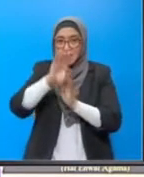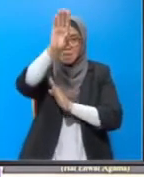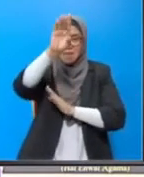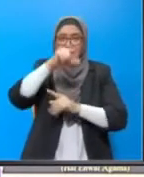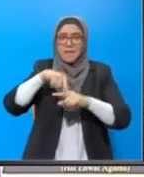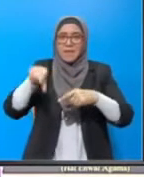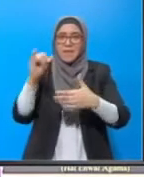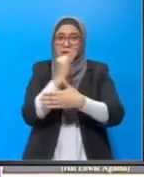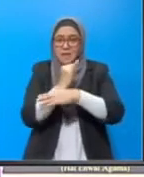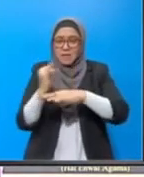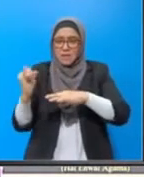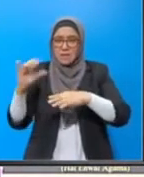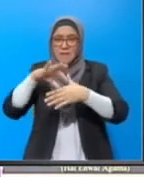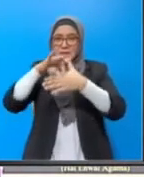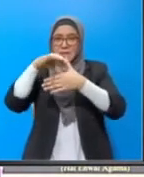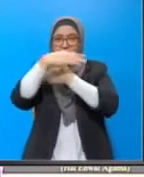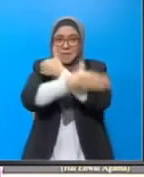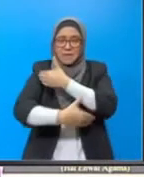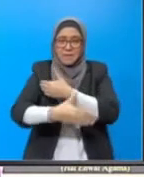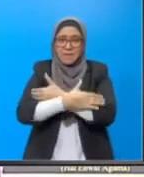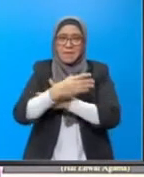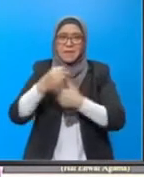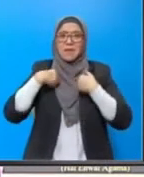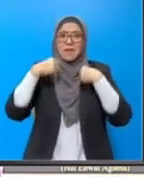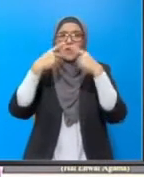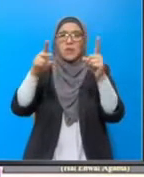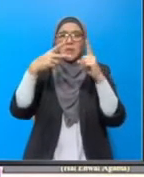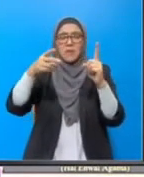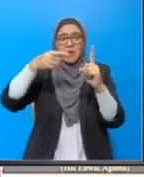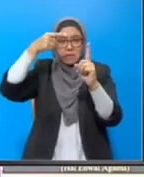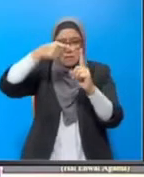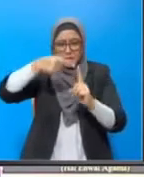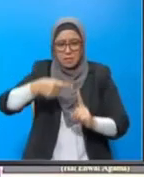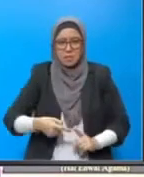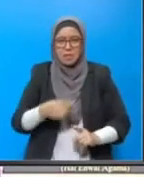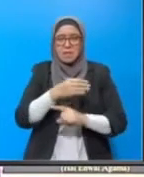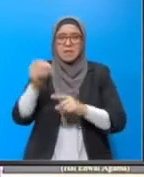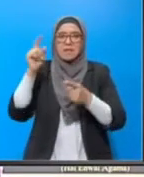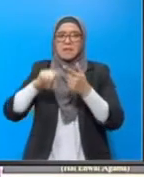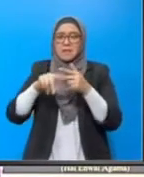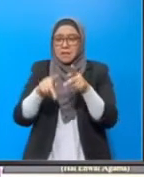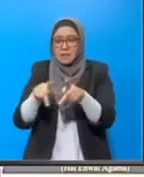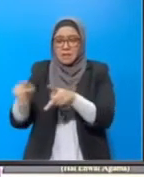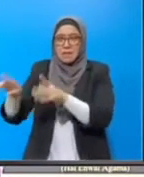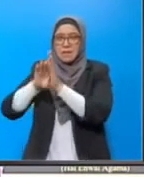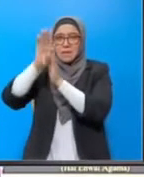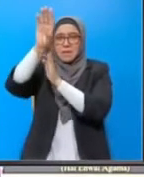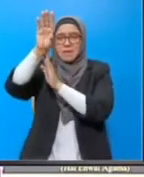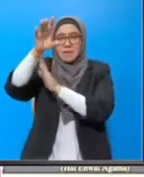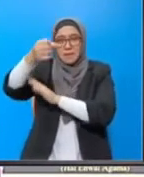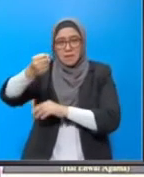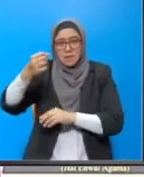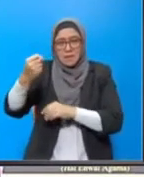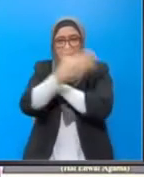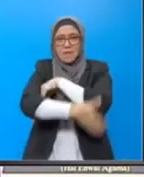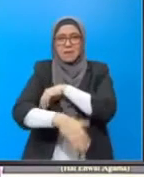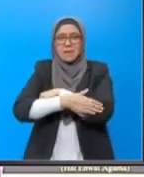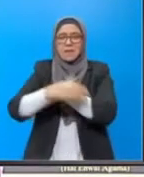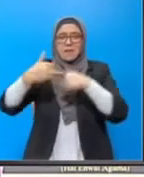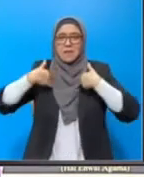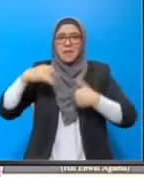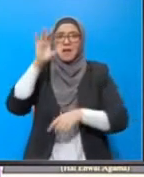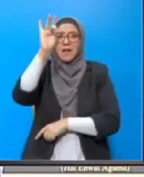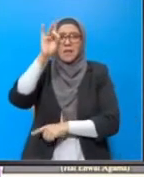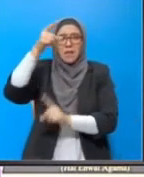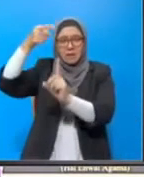menggariskan 12 HD 7 strategi dan plan pembangunan industri tenusu negara yang menggariskan 8 Hadat tujuh